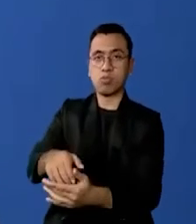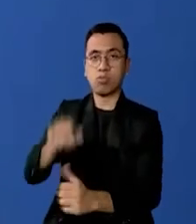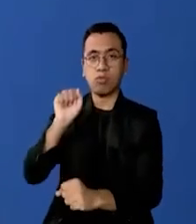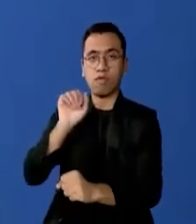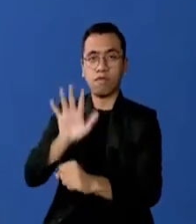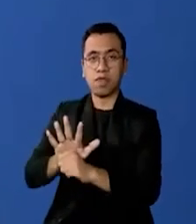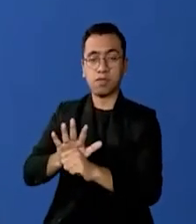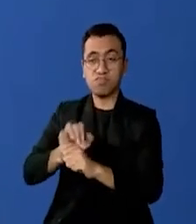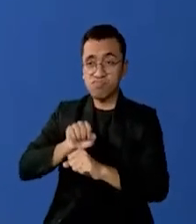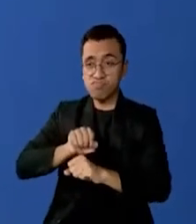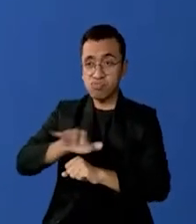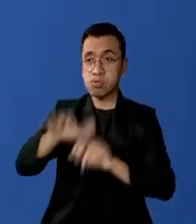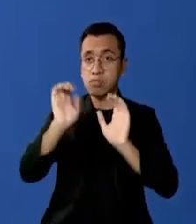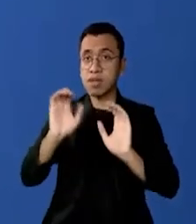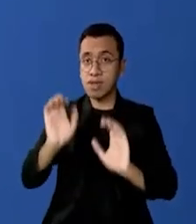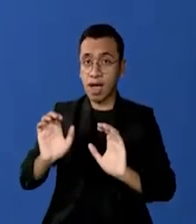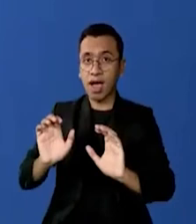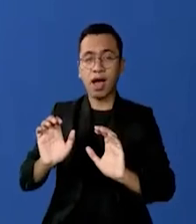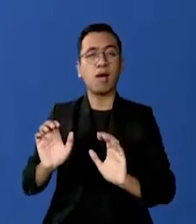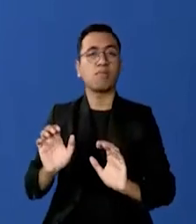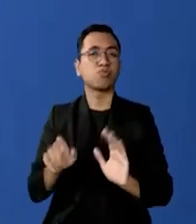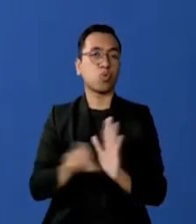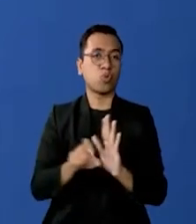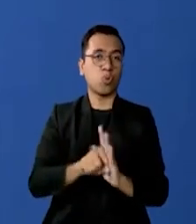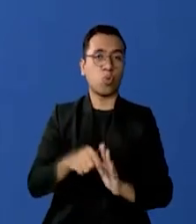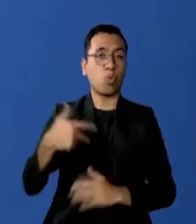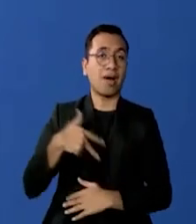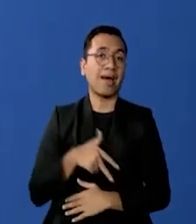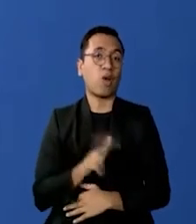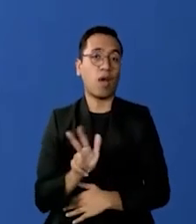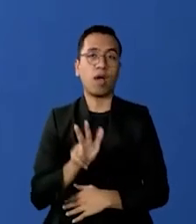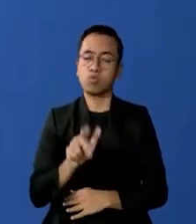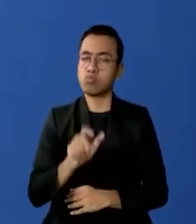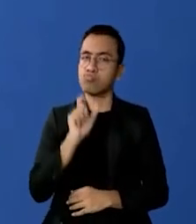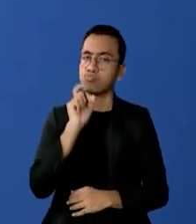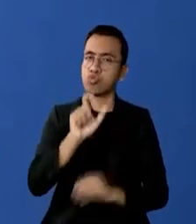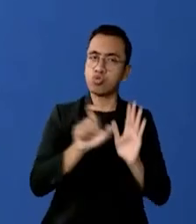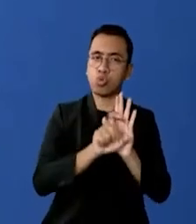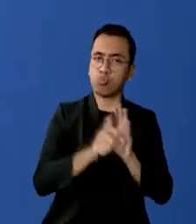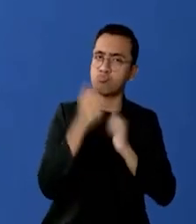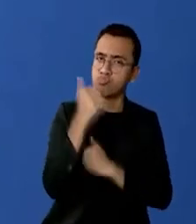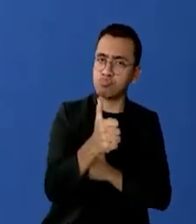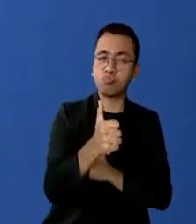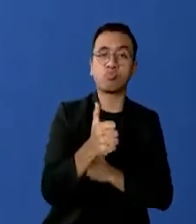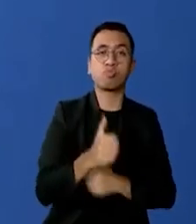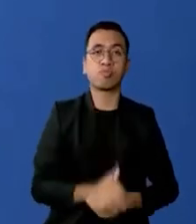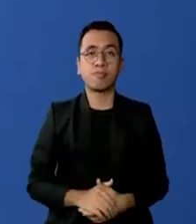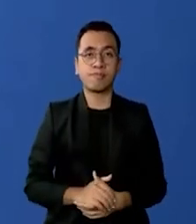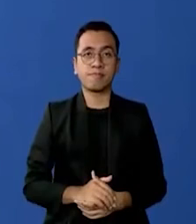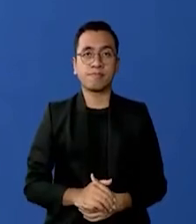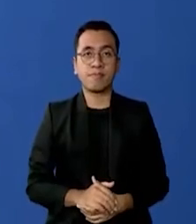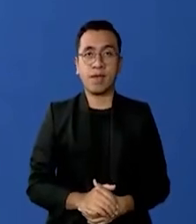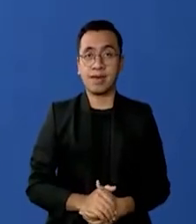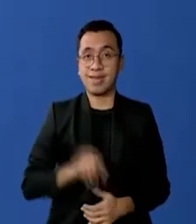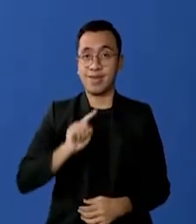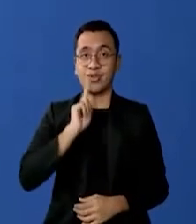keluar masuk dan lain-lain mungkin seperti yang tertawa adalah salah satu cara yang terbaik nah berhubungan dengan masa